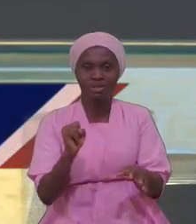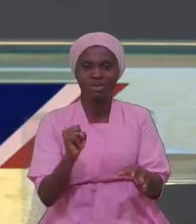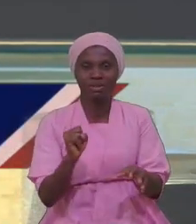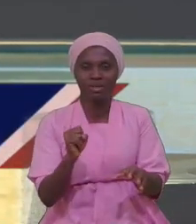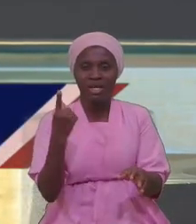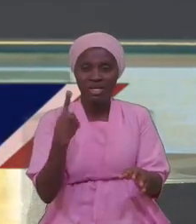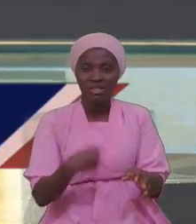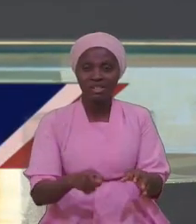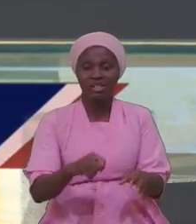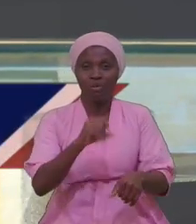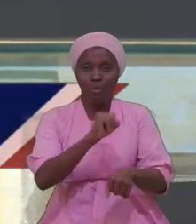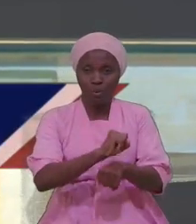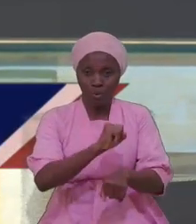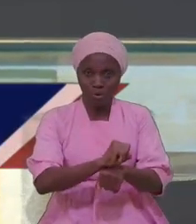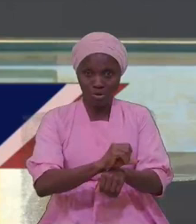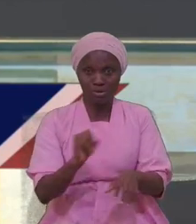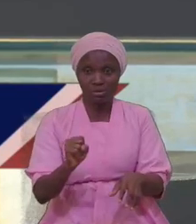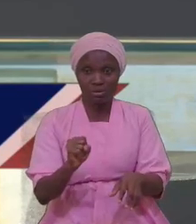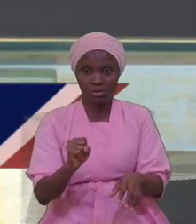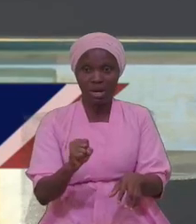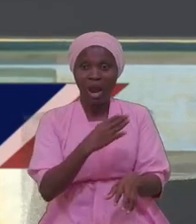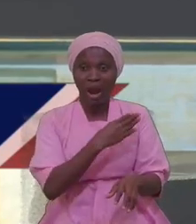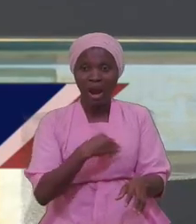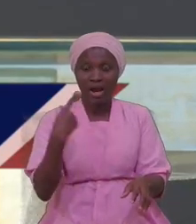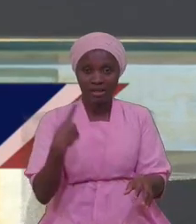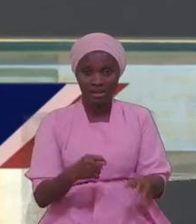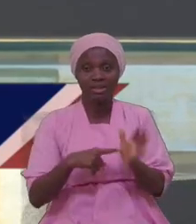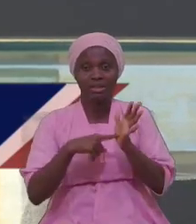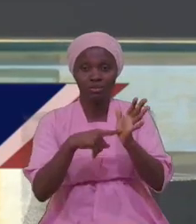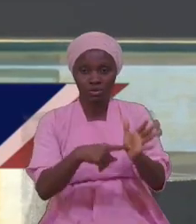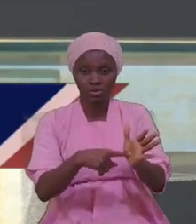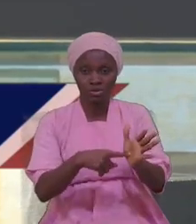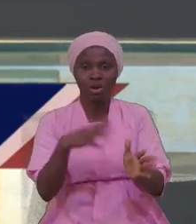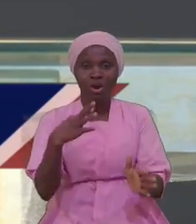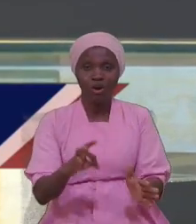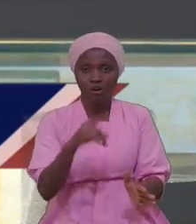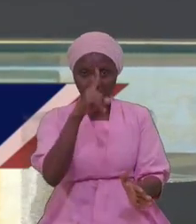exploits et la démonstration de la foi